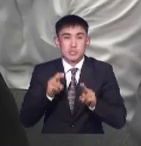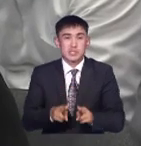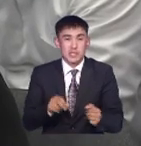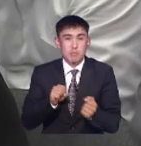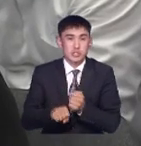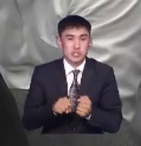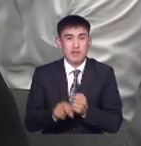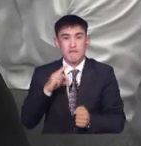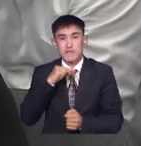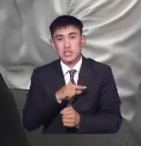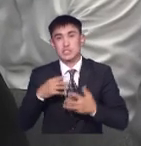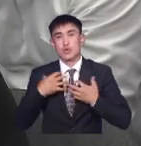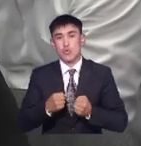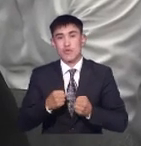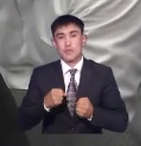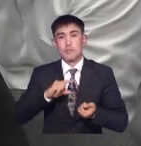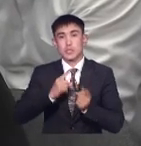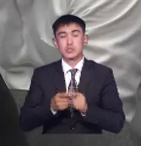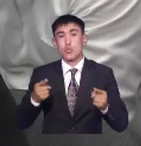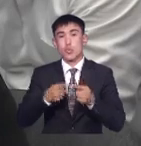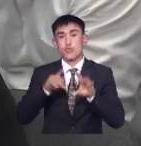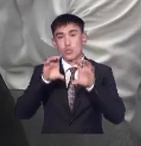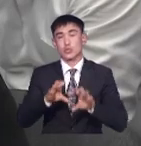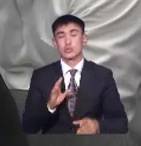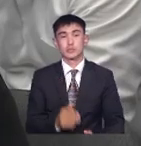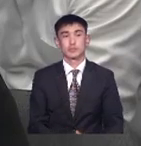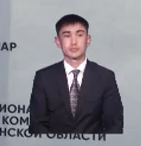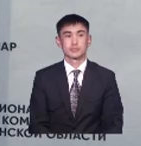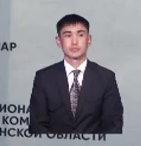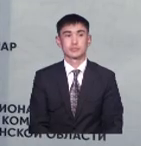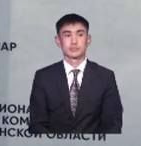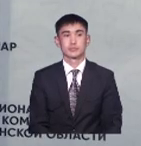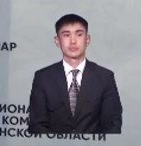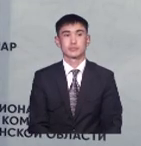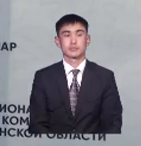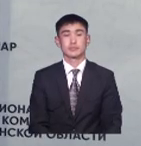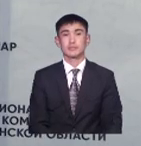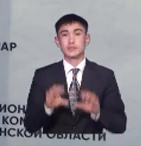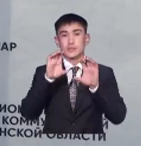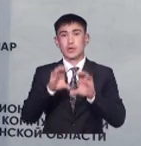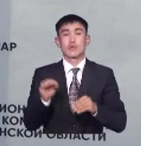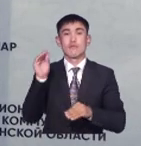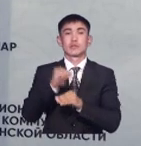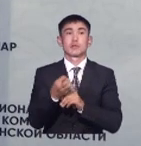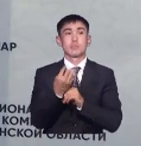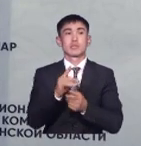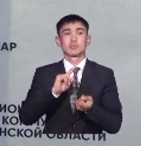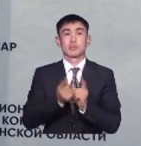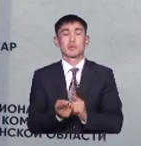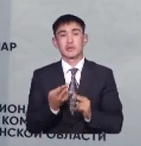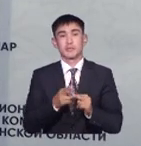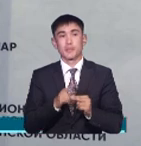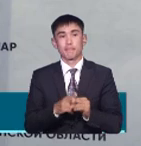умышленном причинении вреда здоровью перешли в Уголовный кодекс. В законодательство внесено 15 поправок.